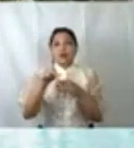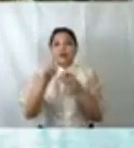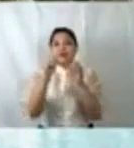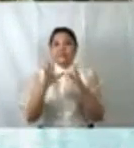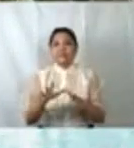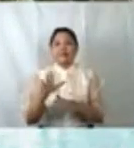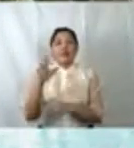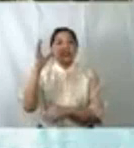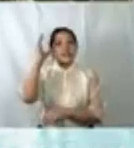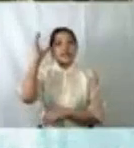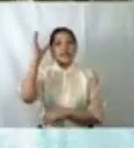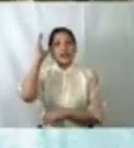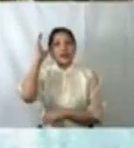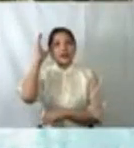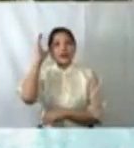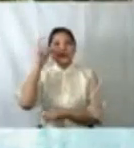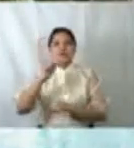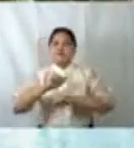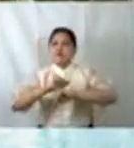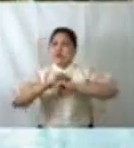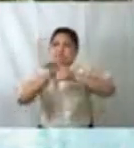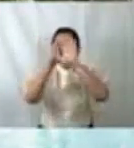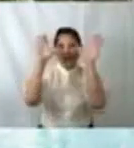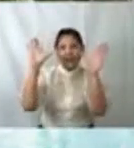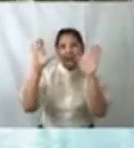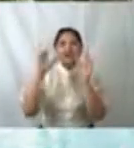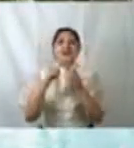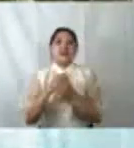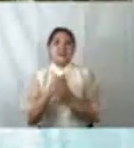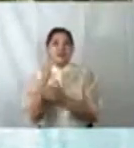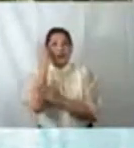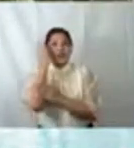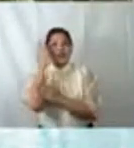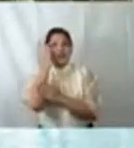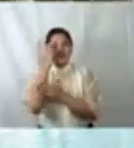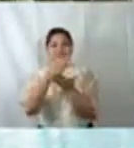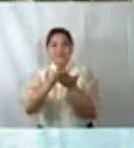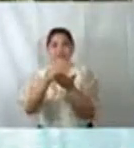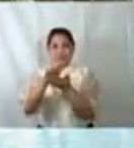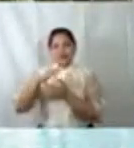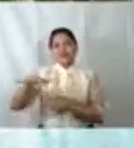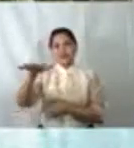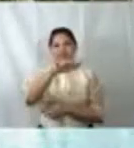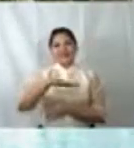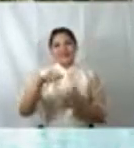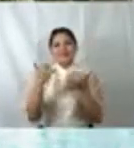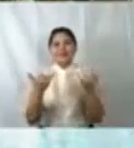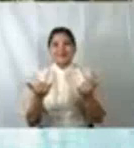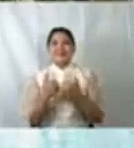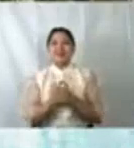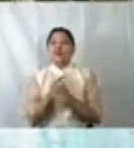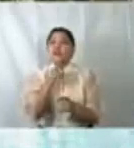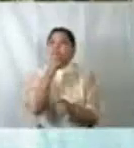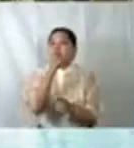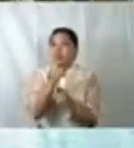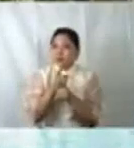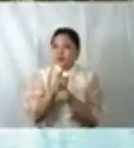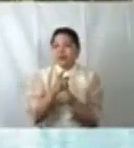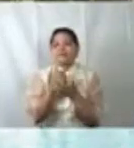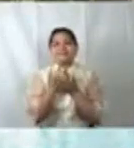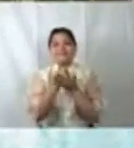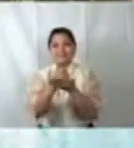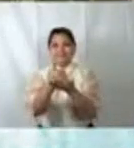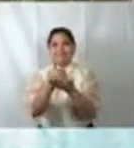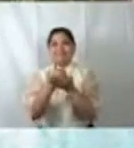Xiao para sa komprehensibong kaalaman na inyong ibinahagi para sa hapon na ito. Ito po ay tunay na makatutulong